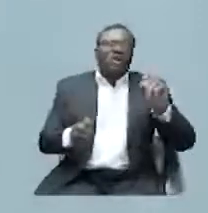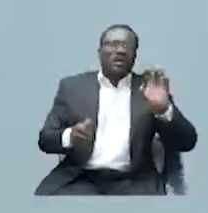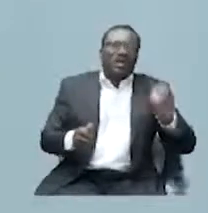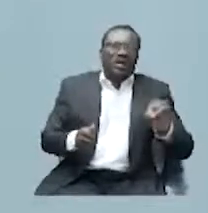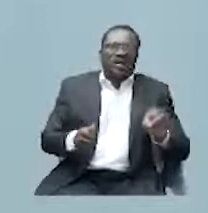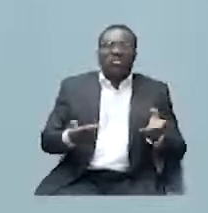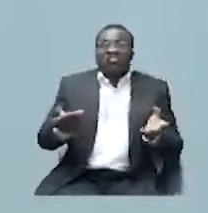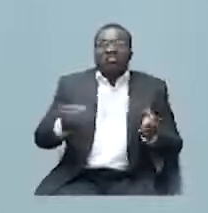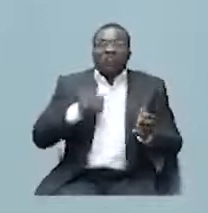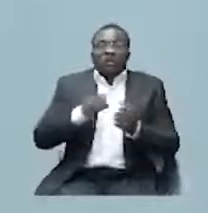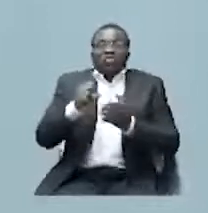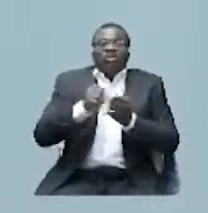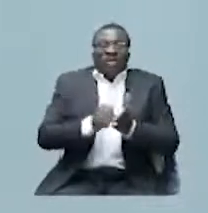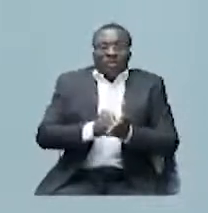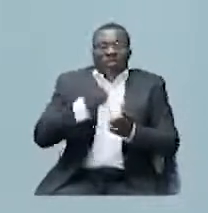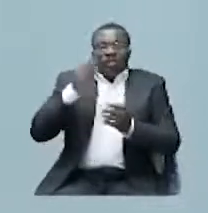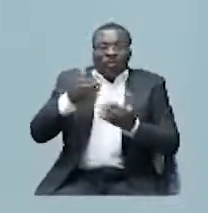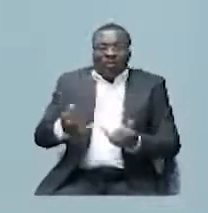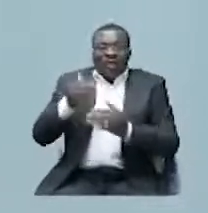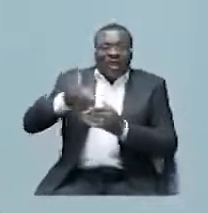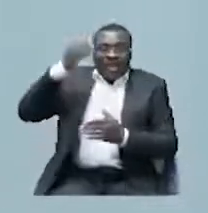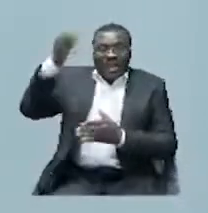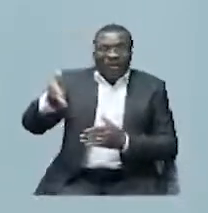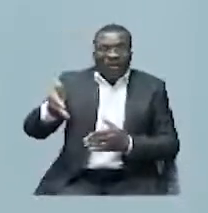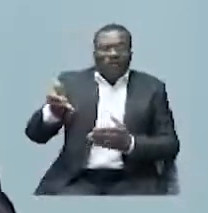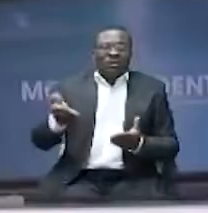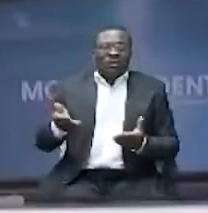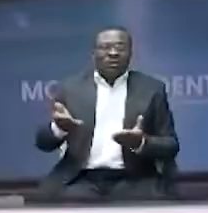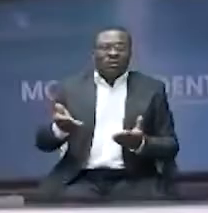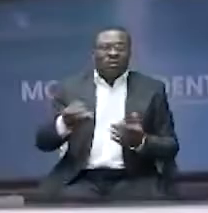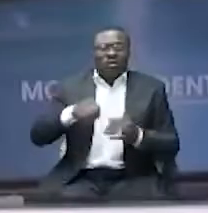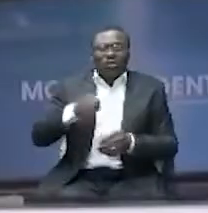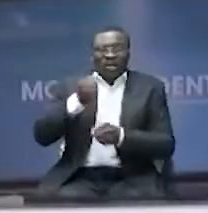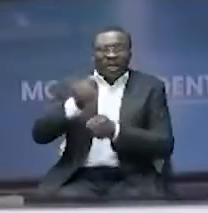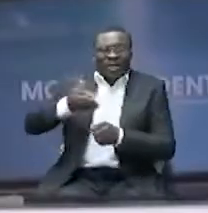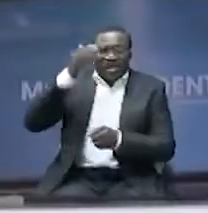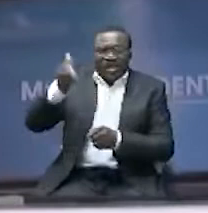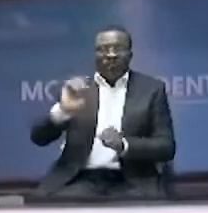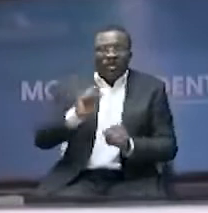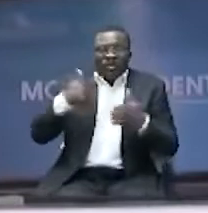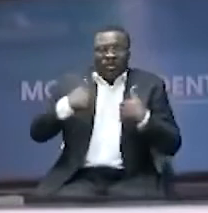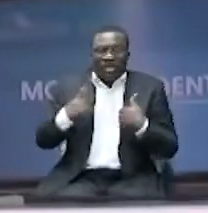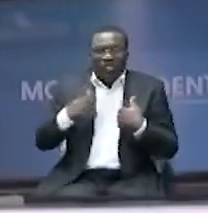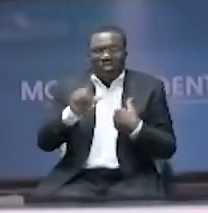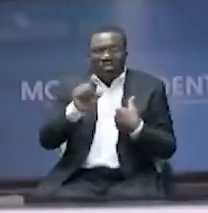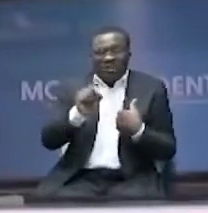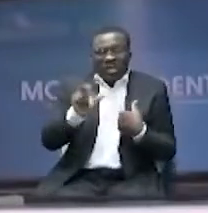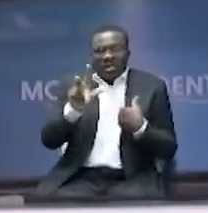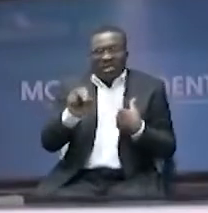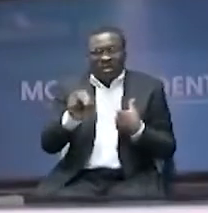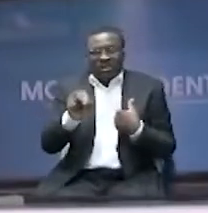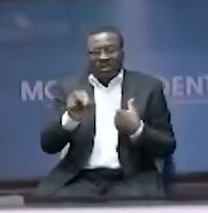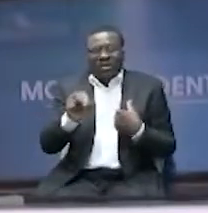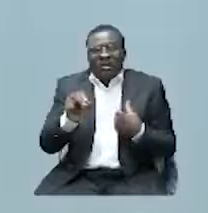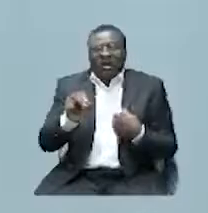nous statuons pour maintenant et pour l'avenir. Il se pourrait que dans les années à venir, nous ayons 20, 30